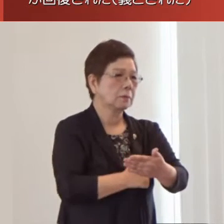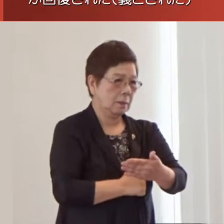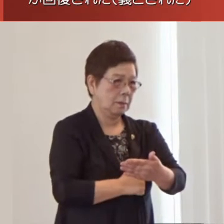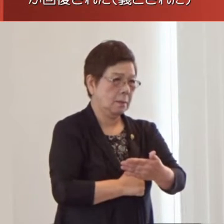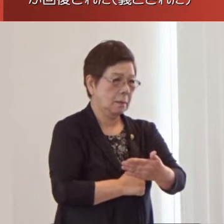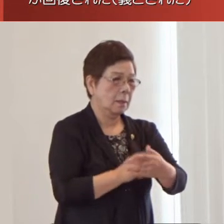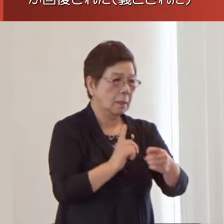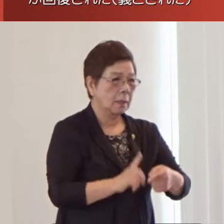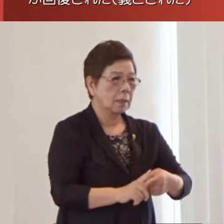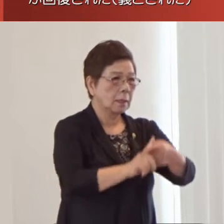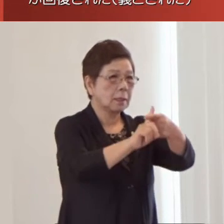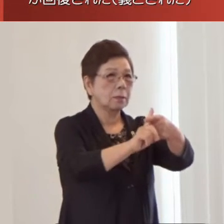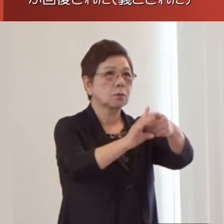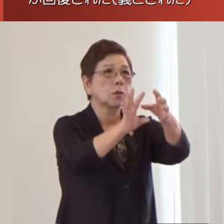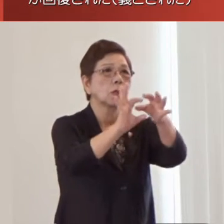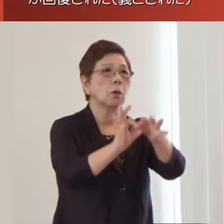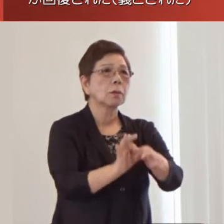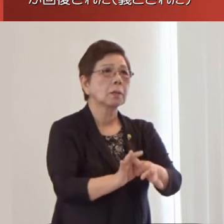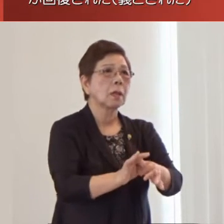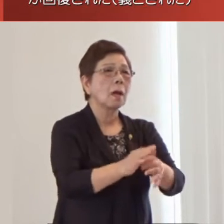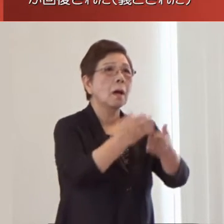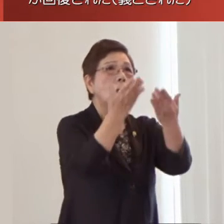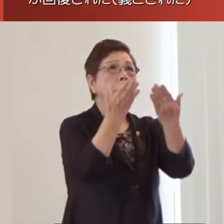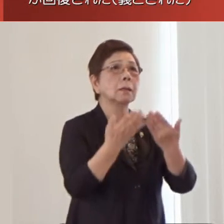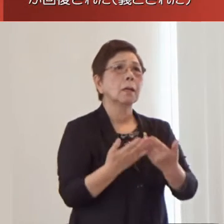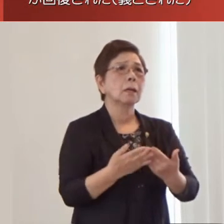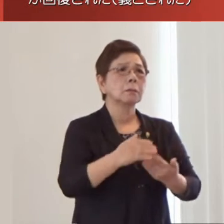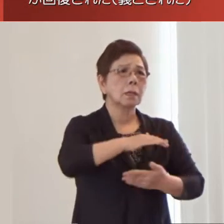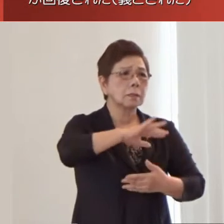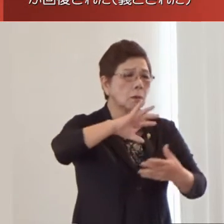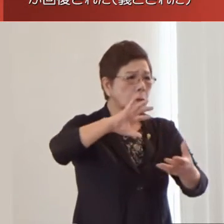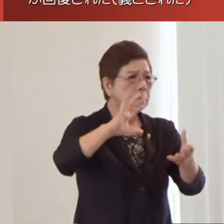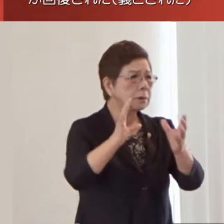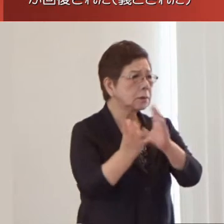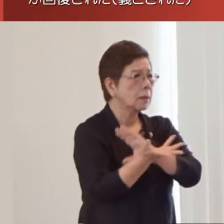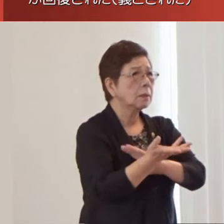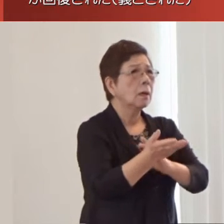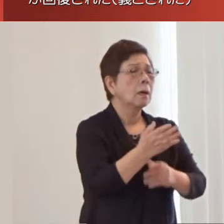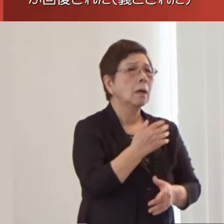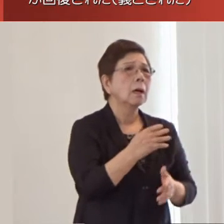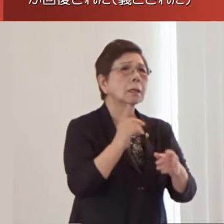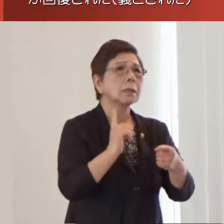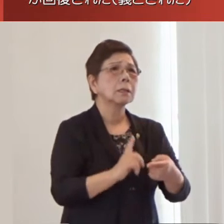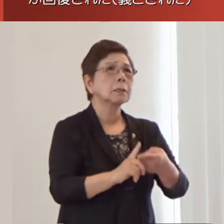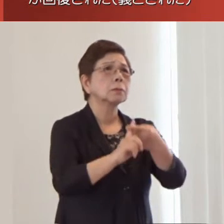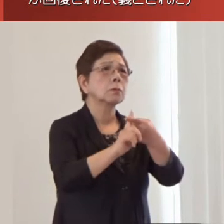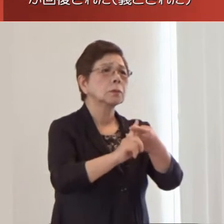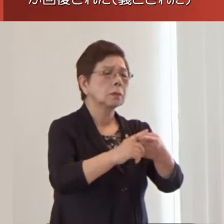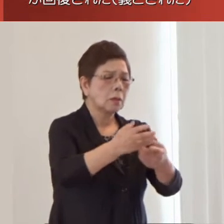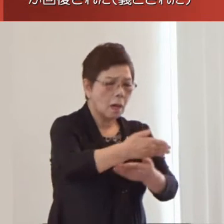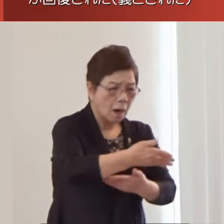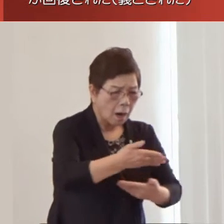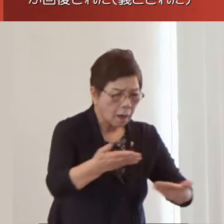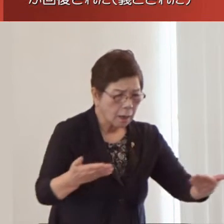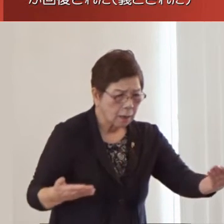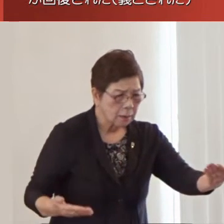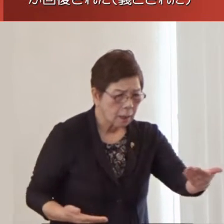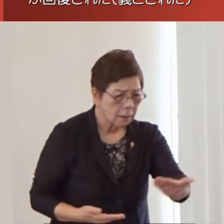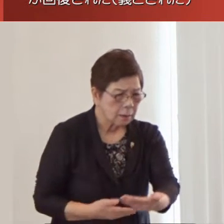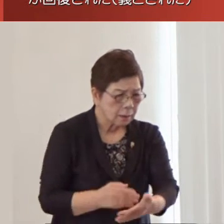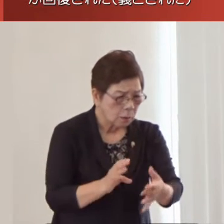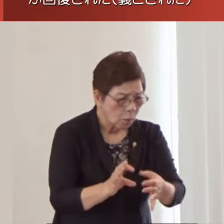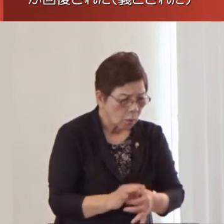キリストによって与えられたチェンジ、それはキリストが贖いの技によ